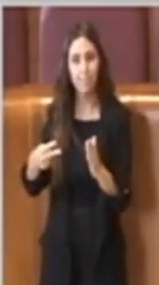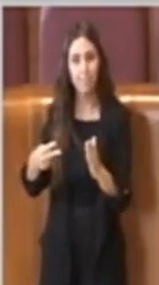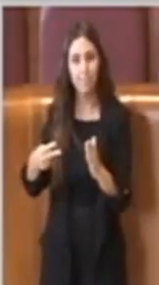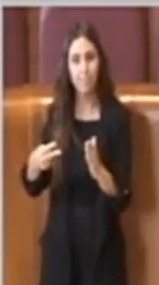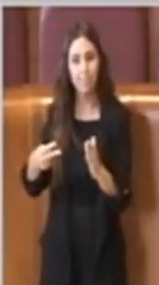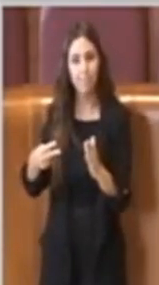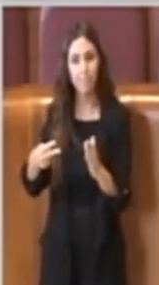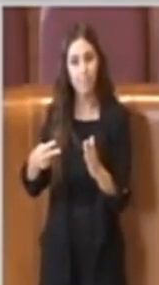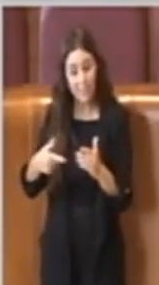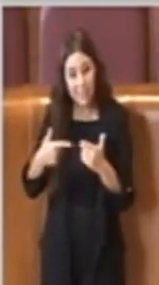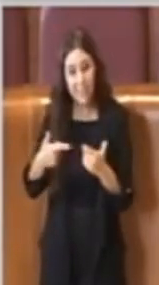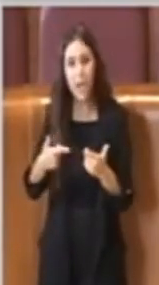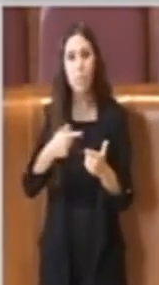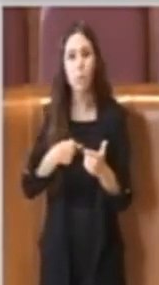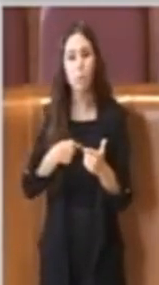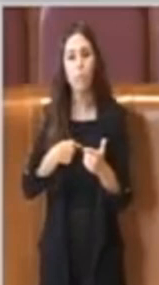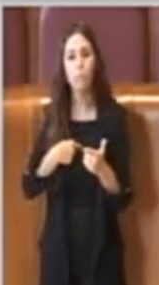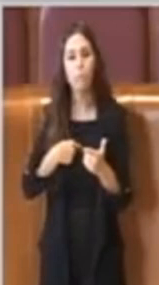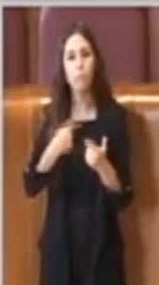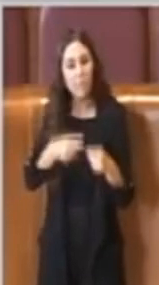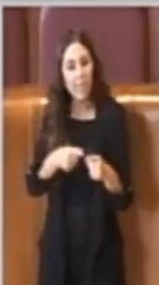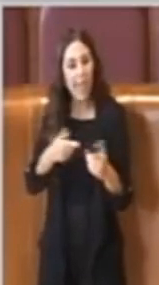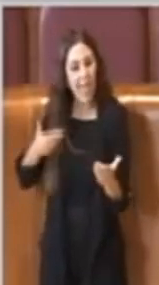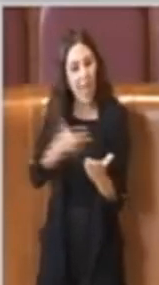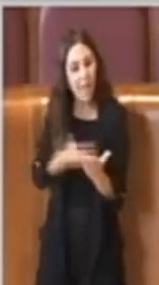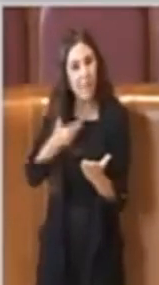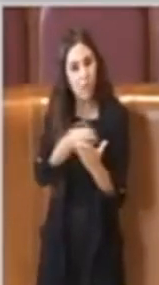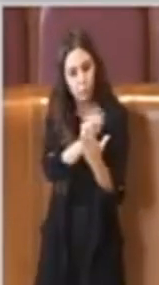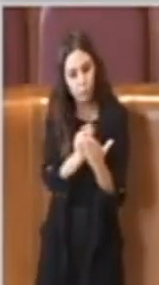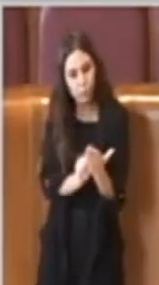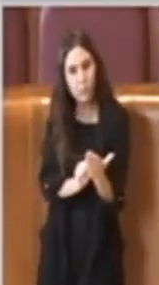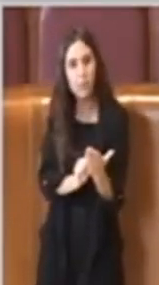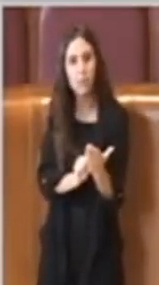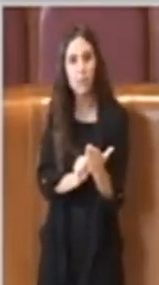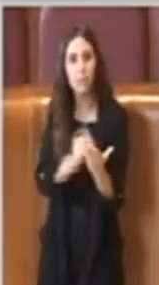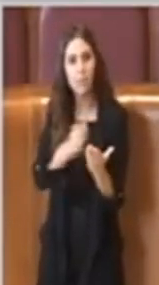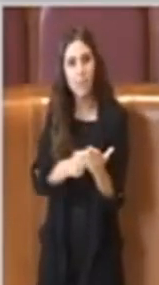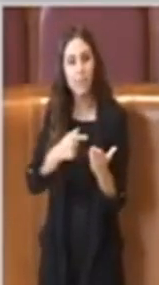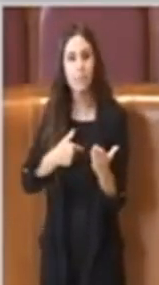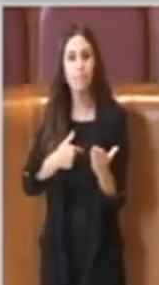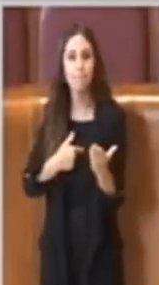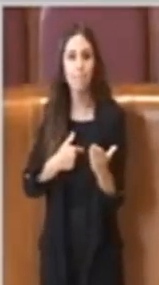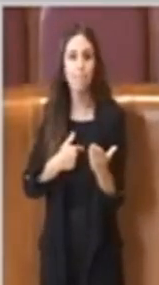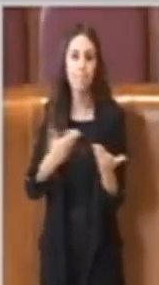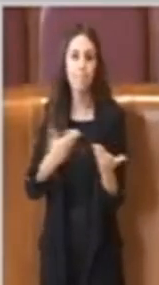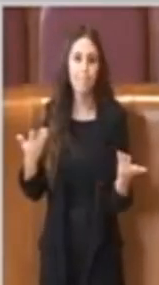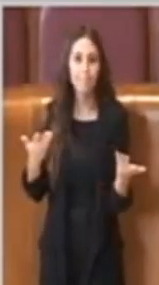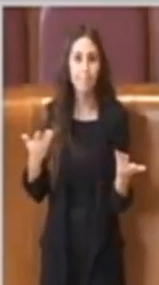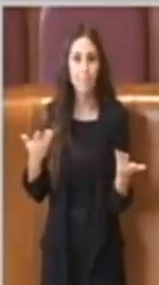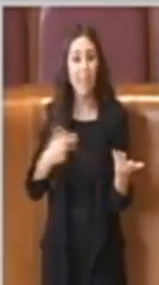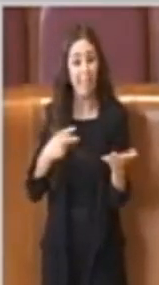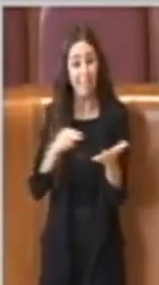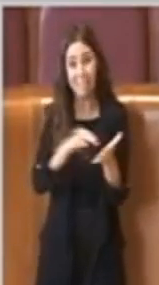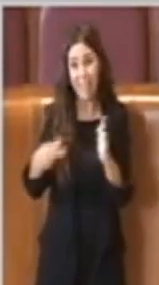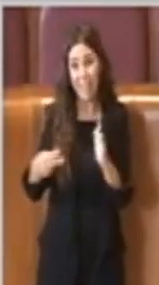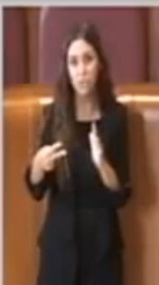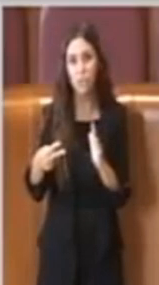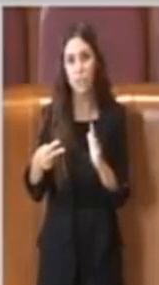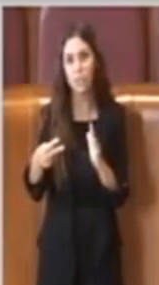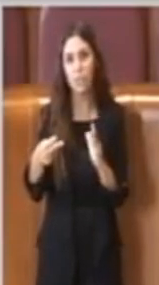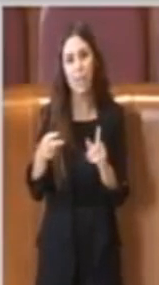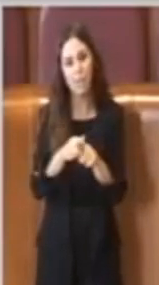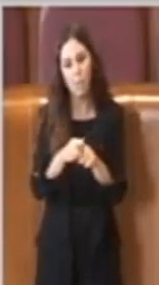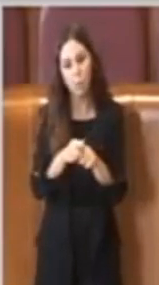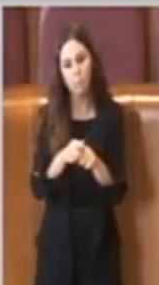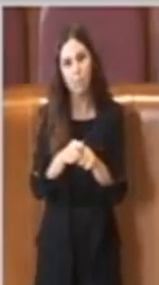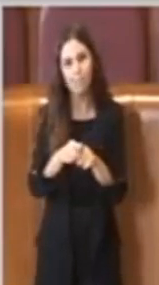alla composizione di questi emendamenti che sono eco morto tecnici si inseriscono in un